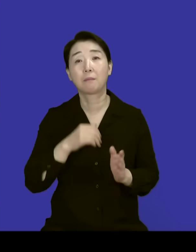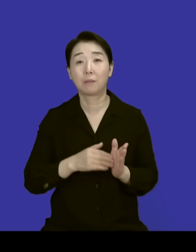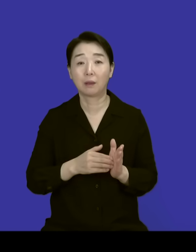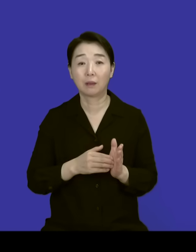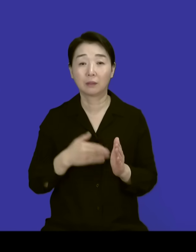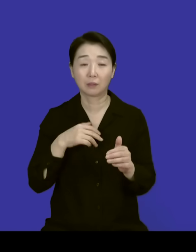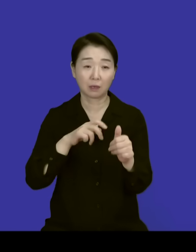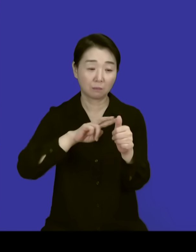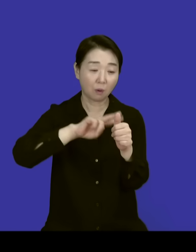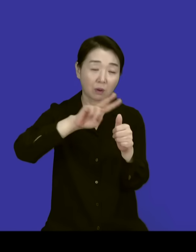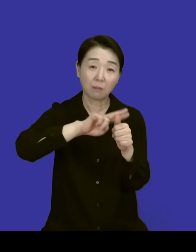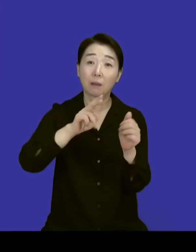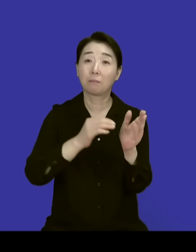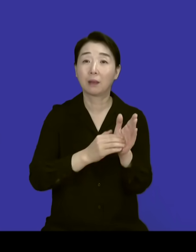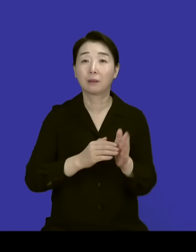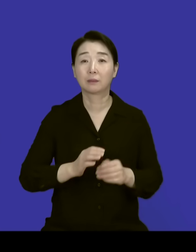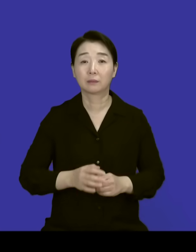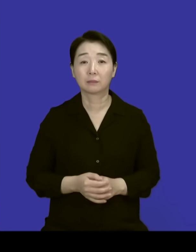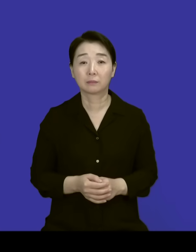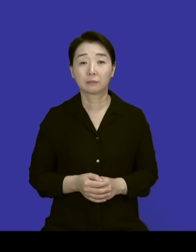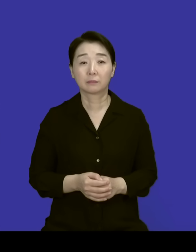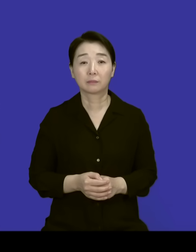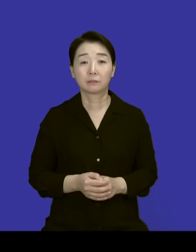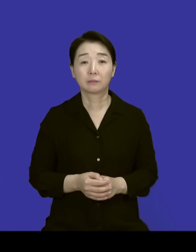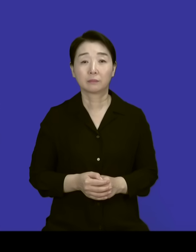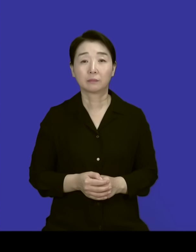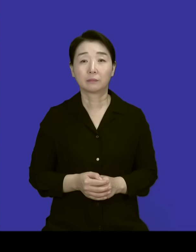저는 머리만 잘라드렸거든요. 네. 예.